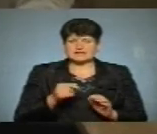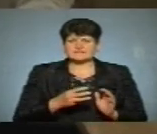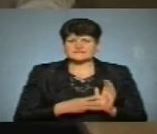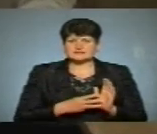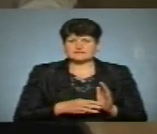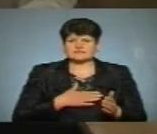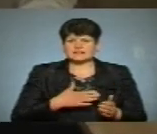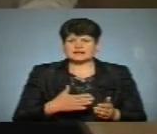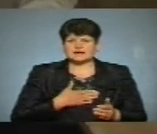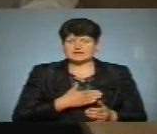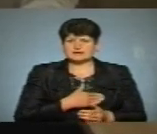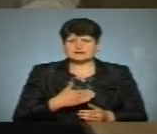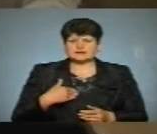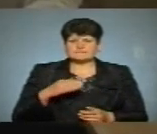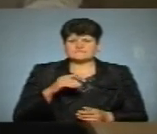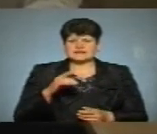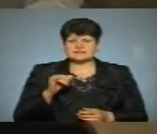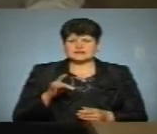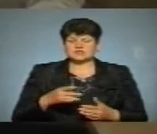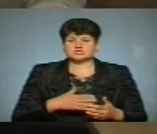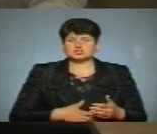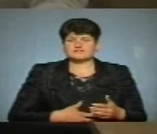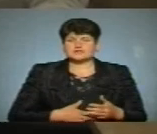легенях дихання везикулярне, живіт м'який.